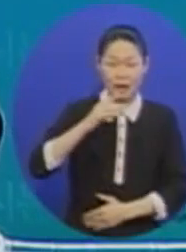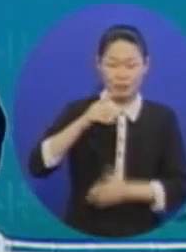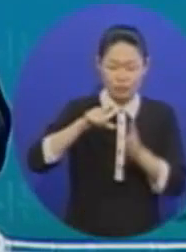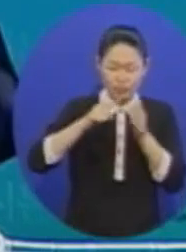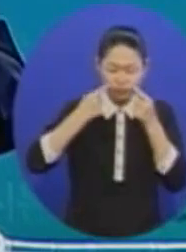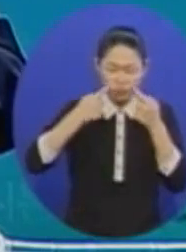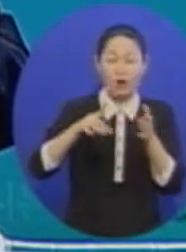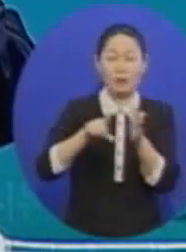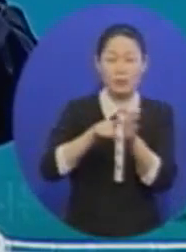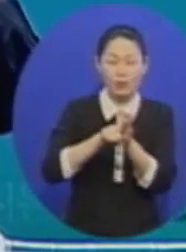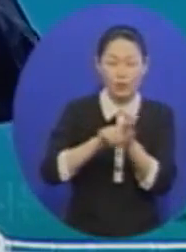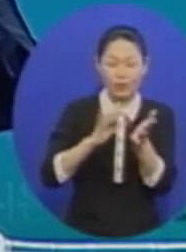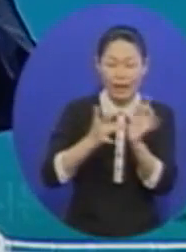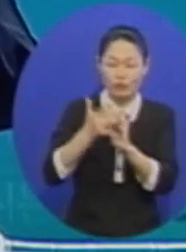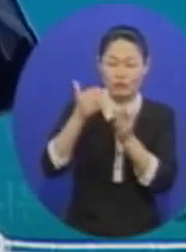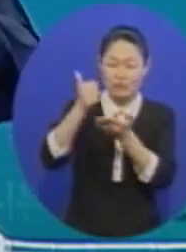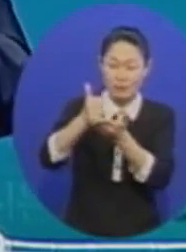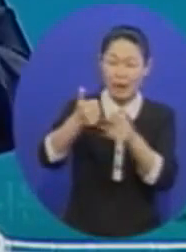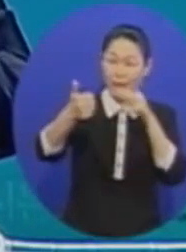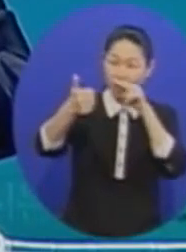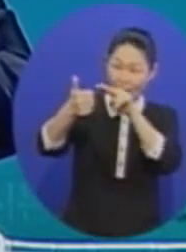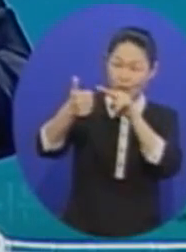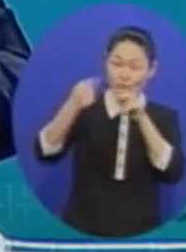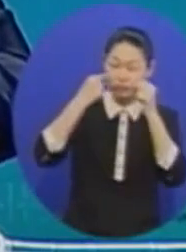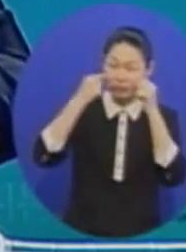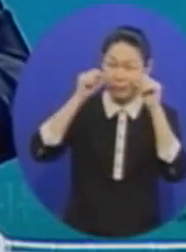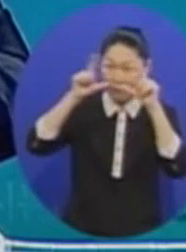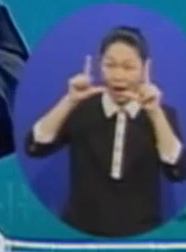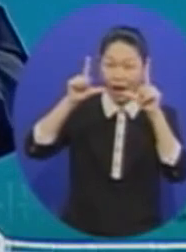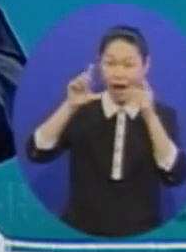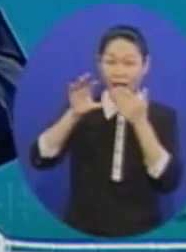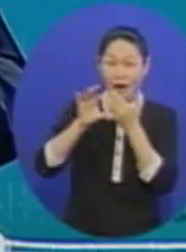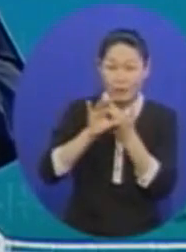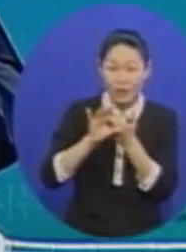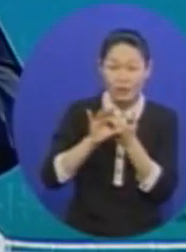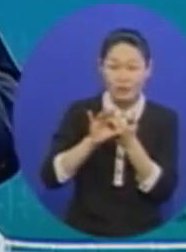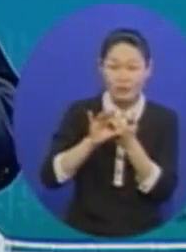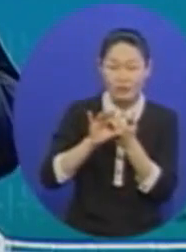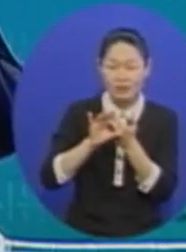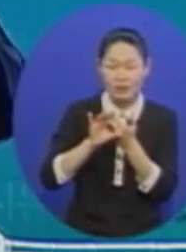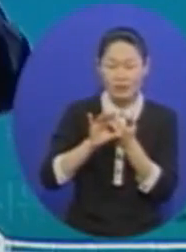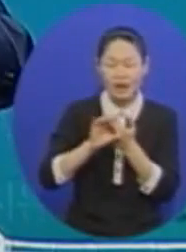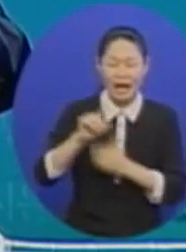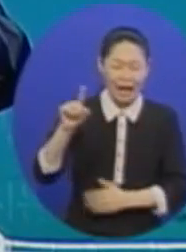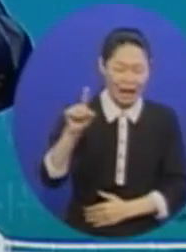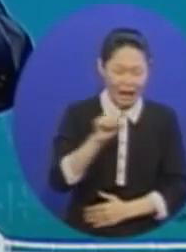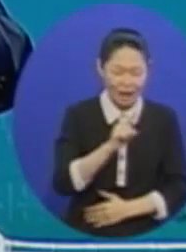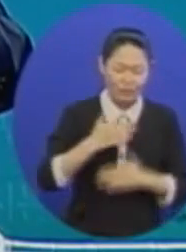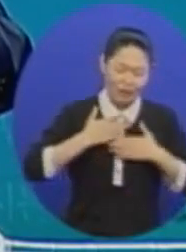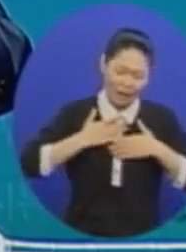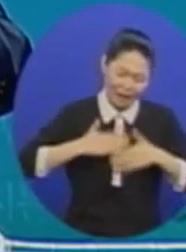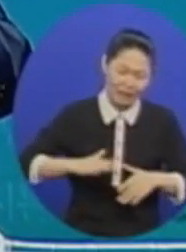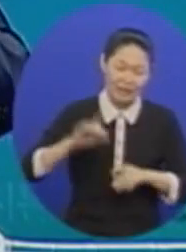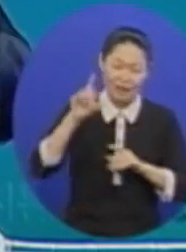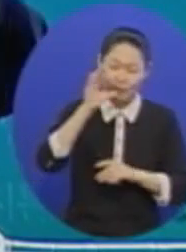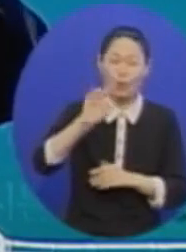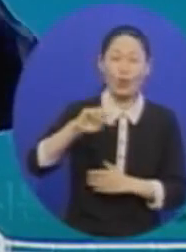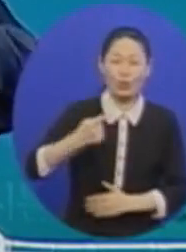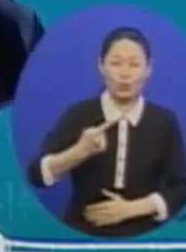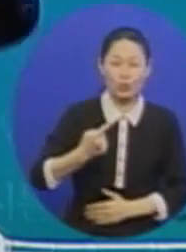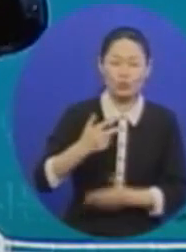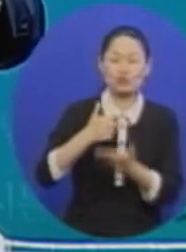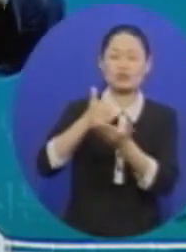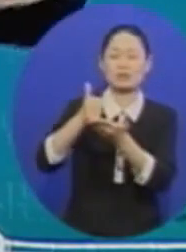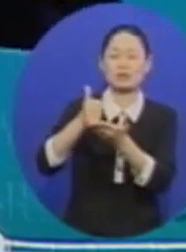믿고 예수님만 바라보는 눈이 뛰면 그러면 아무리 연약해 보여도 그